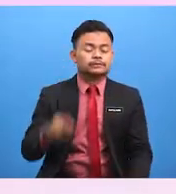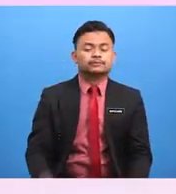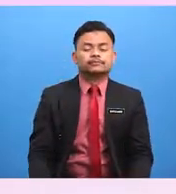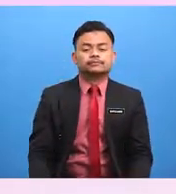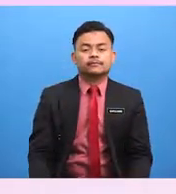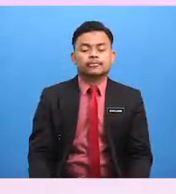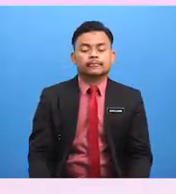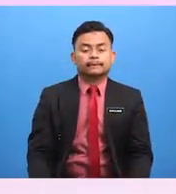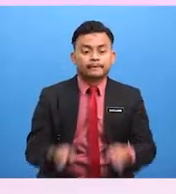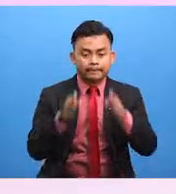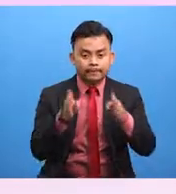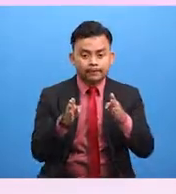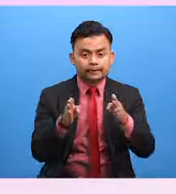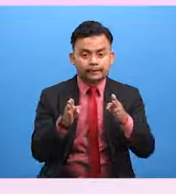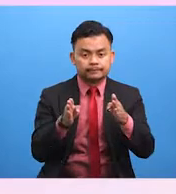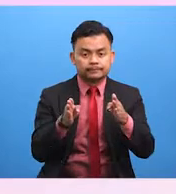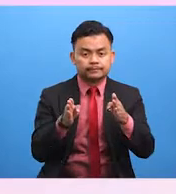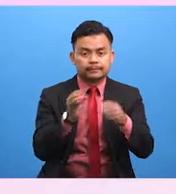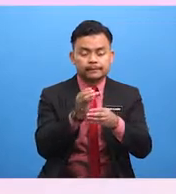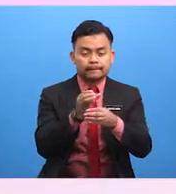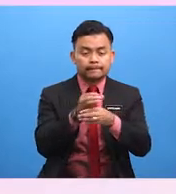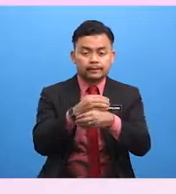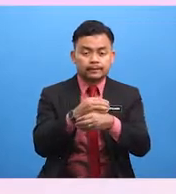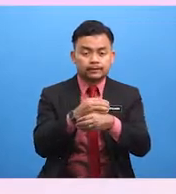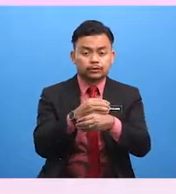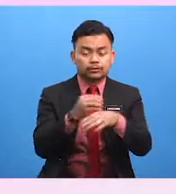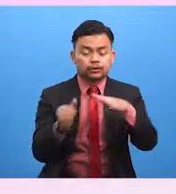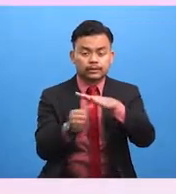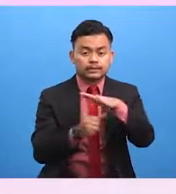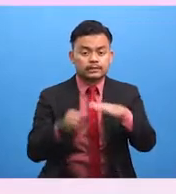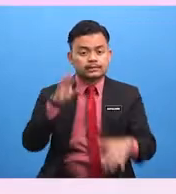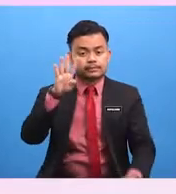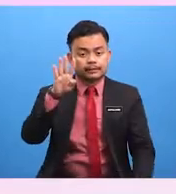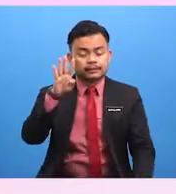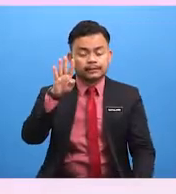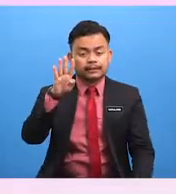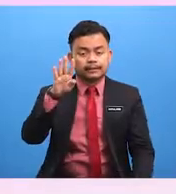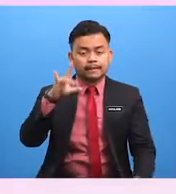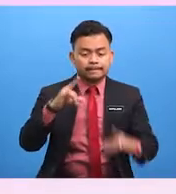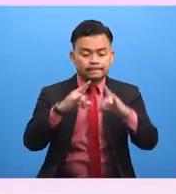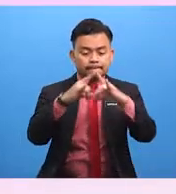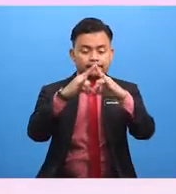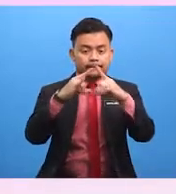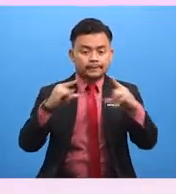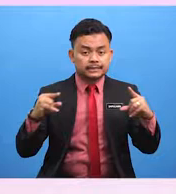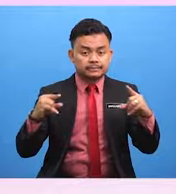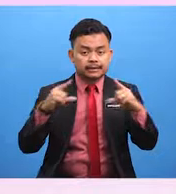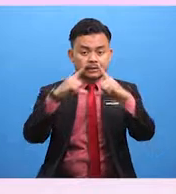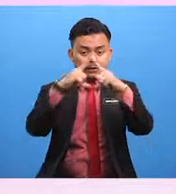Bongkah bentuk asas yang keempat ialah prisma. Cuba sebut bersama-sama dengan